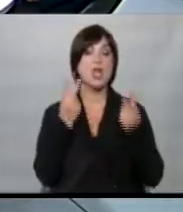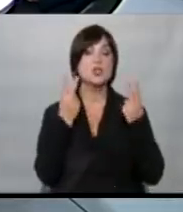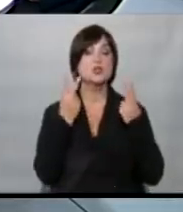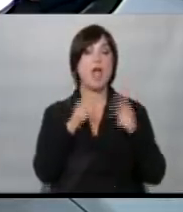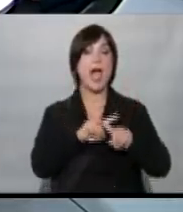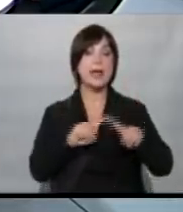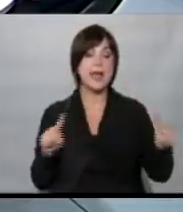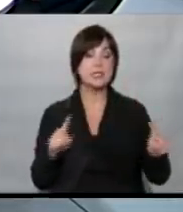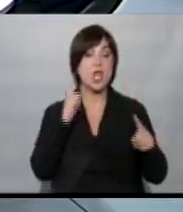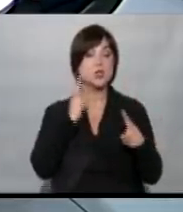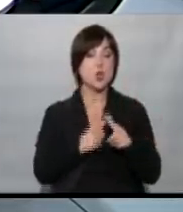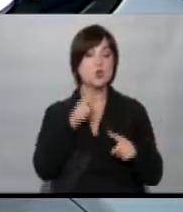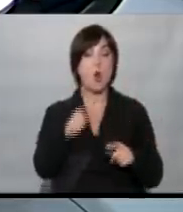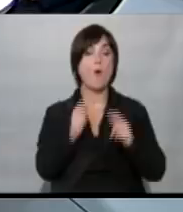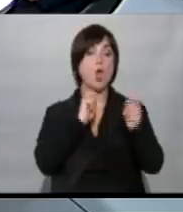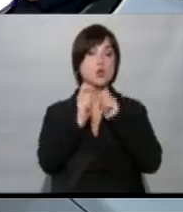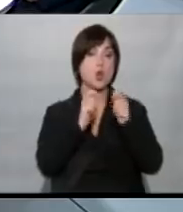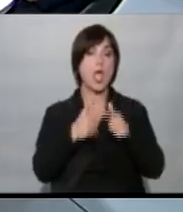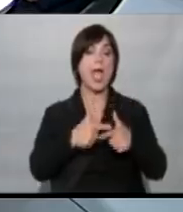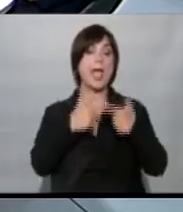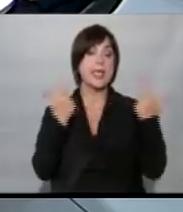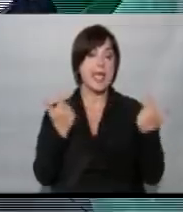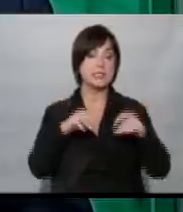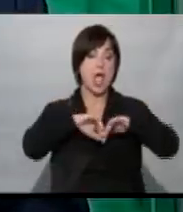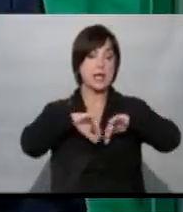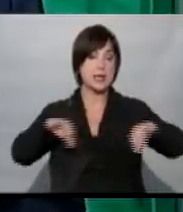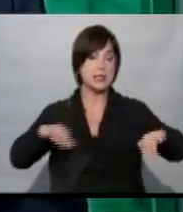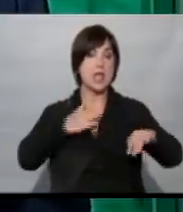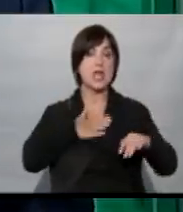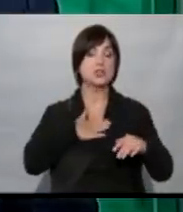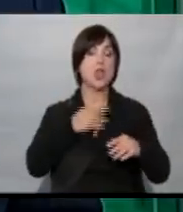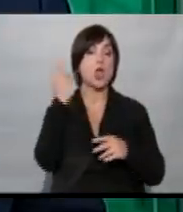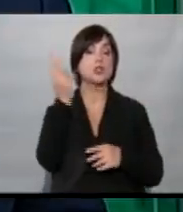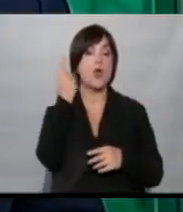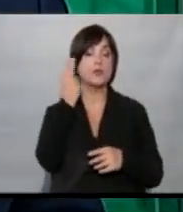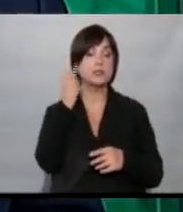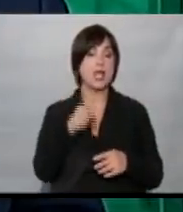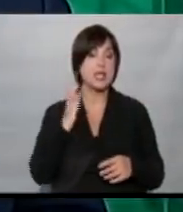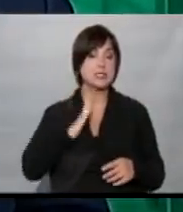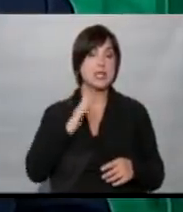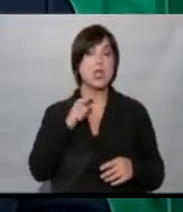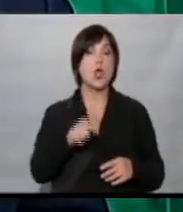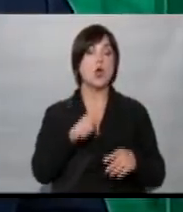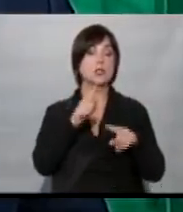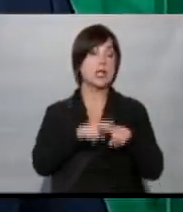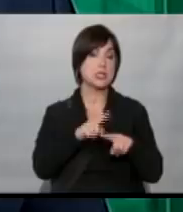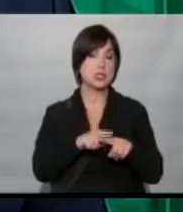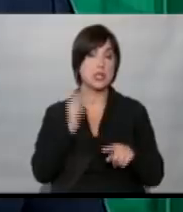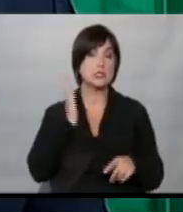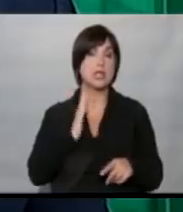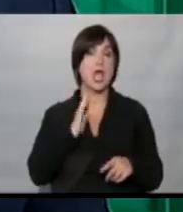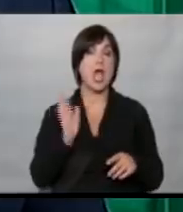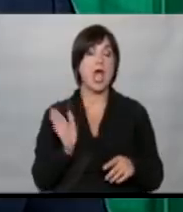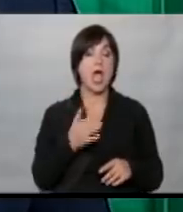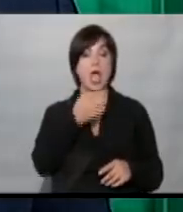Клучната разлика е точно овој договор јасно ја разграничува нашата словенска цивилизација од хеленската цивилизација. Ако